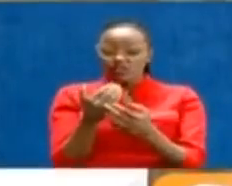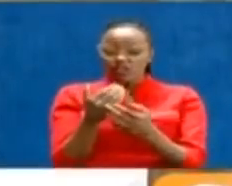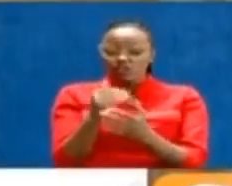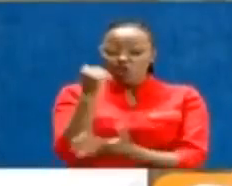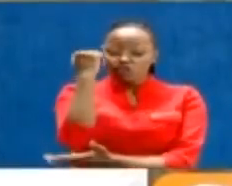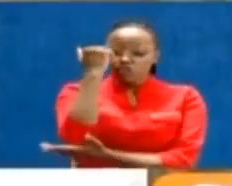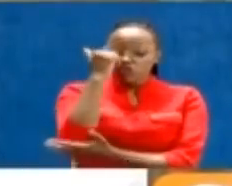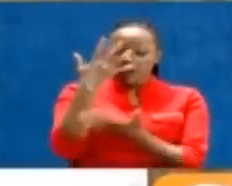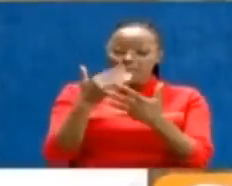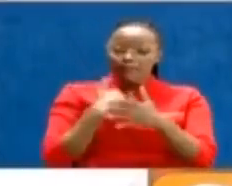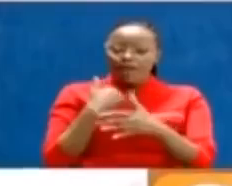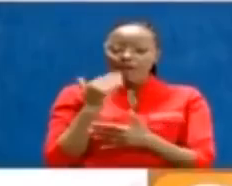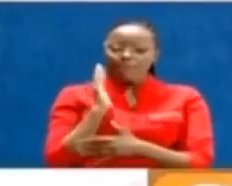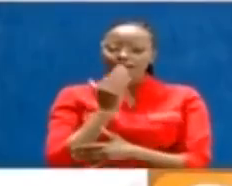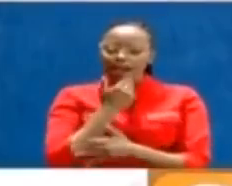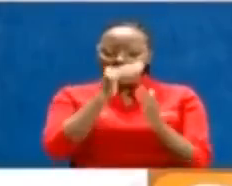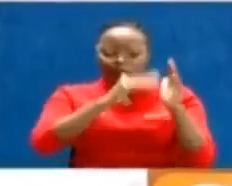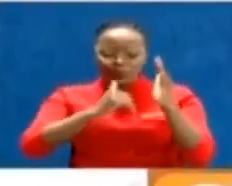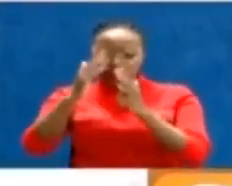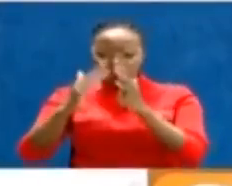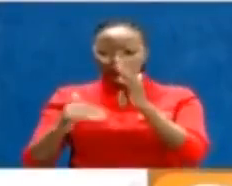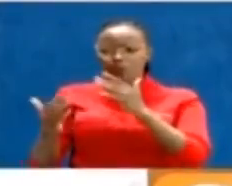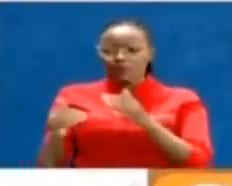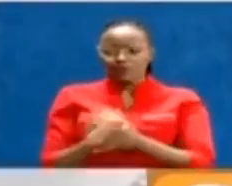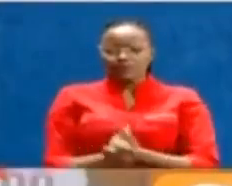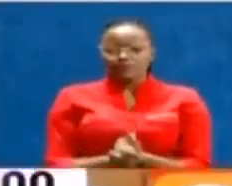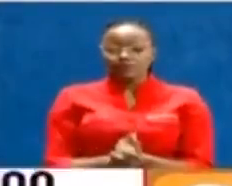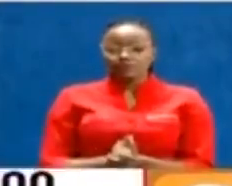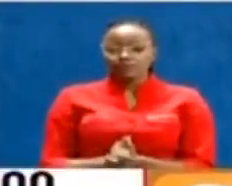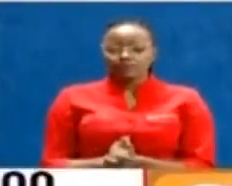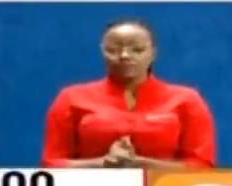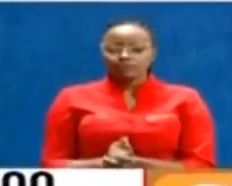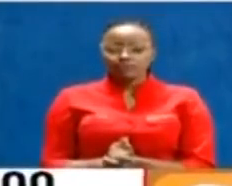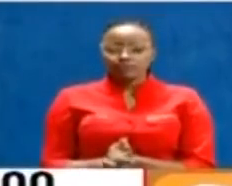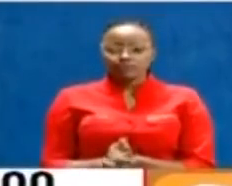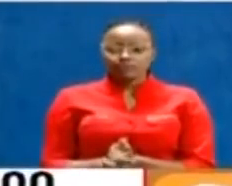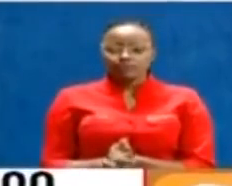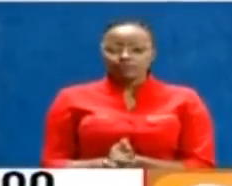bottles that are maybe decorated. Maria Nyambura, Runinga ya Citizen, County ya Nakuru.